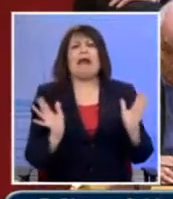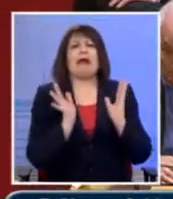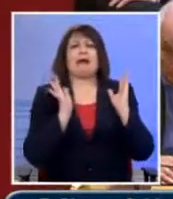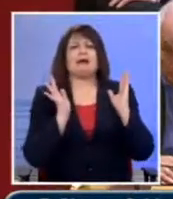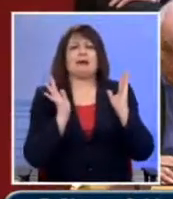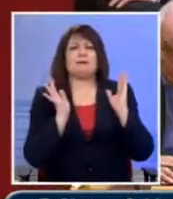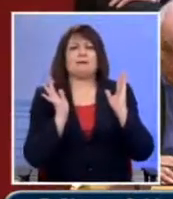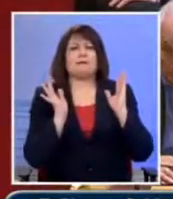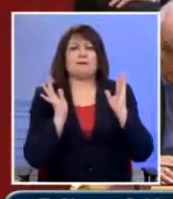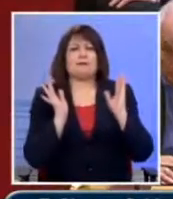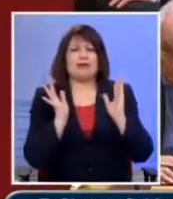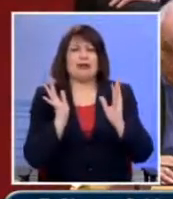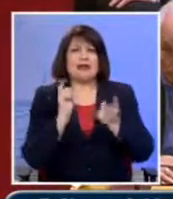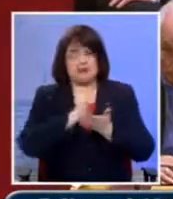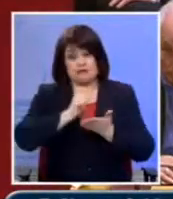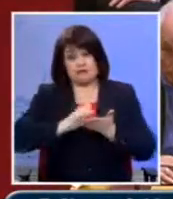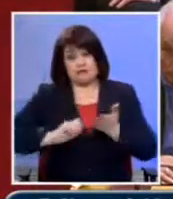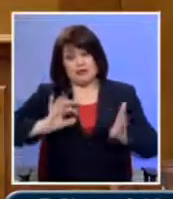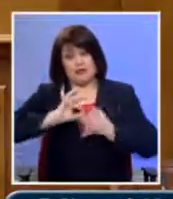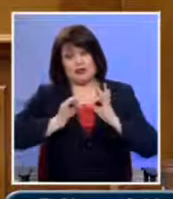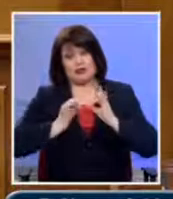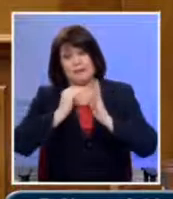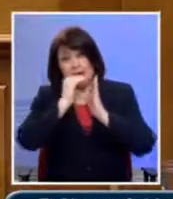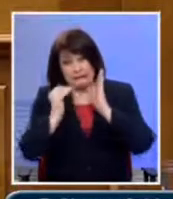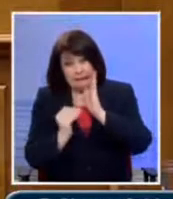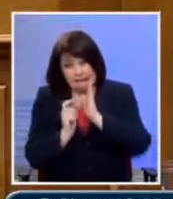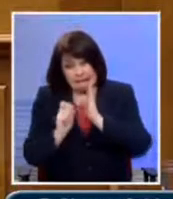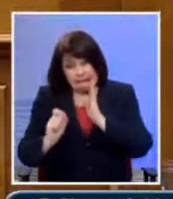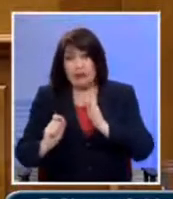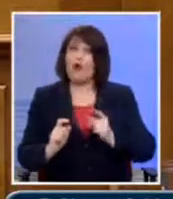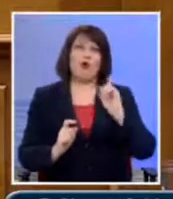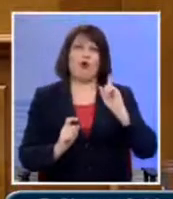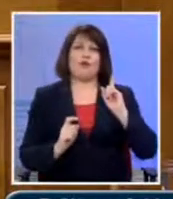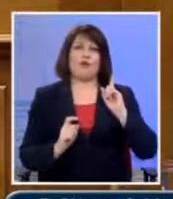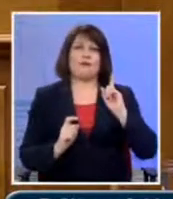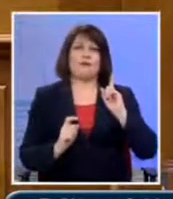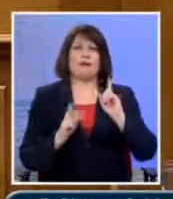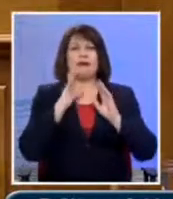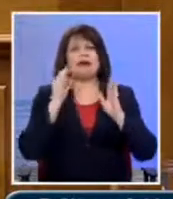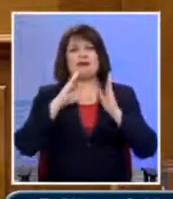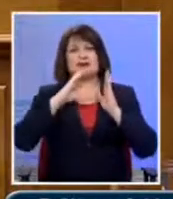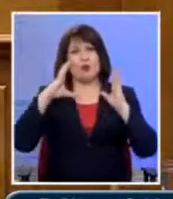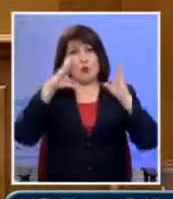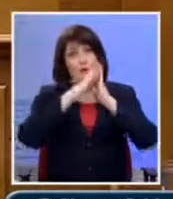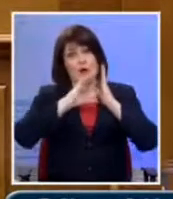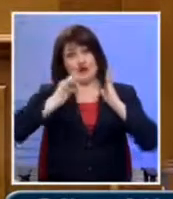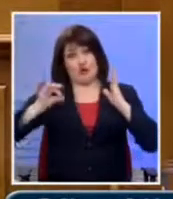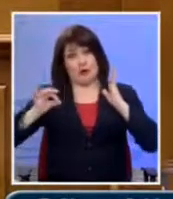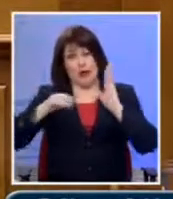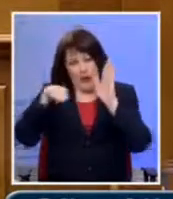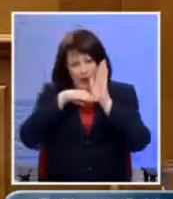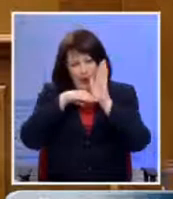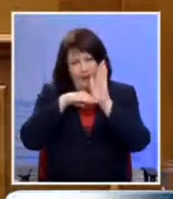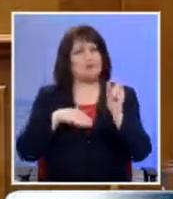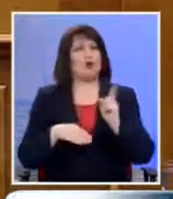περάσει από τον ιστορικό του μέλλοντος σε κάποια υποσημείωση, μια αναφορά σε μια παράγραφο της ιστορίας. Είναι